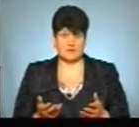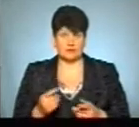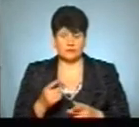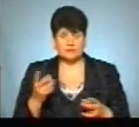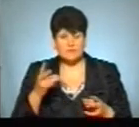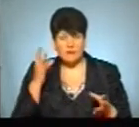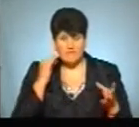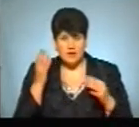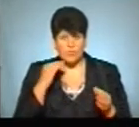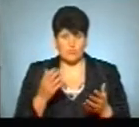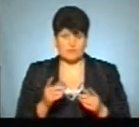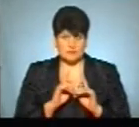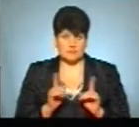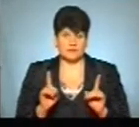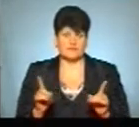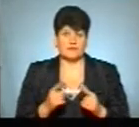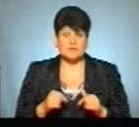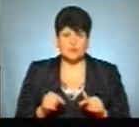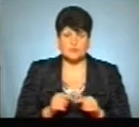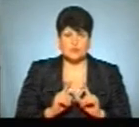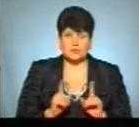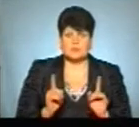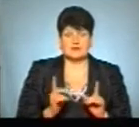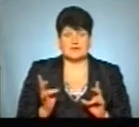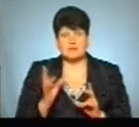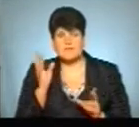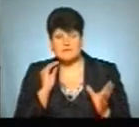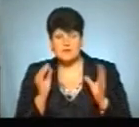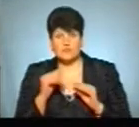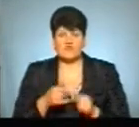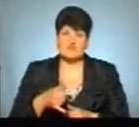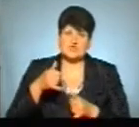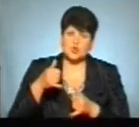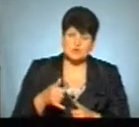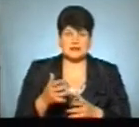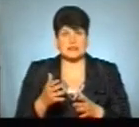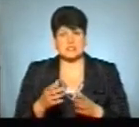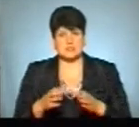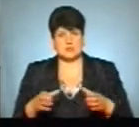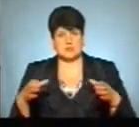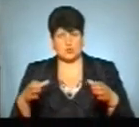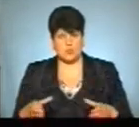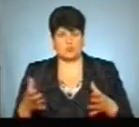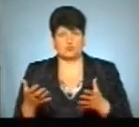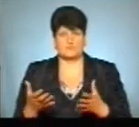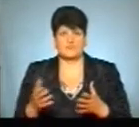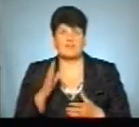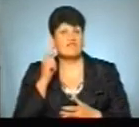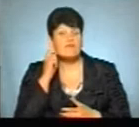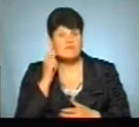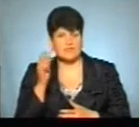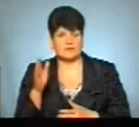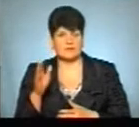враховувати видові особливості. Треба враховувати особливості висоти, особливості стовбуру, вік цього дерева. Чи воно ще